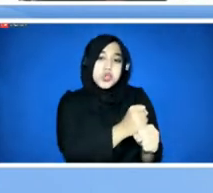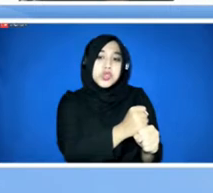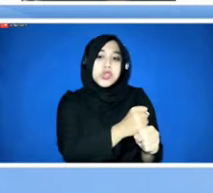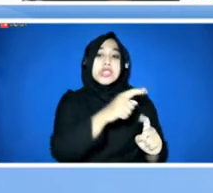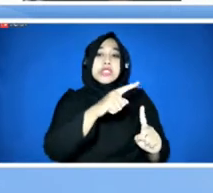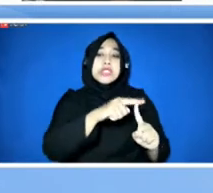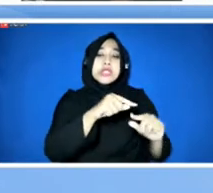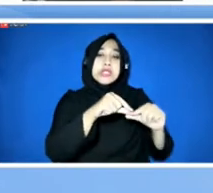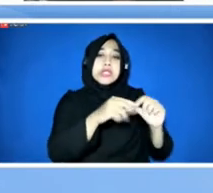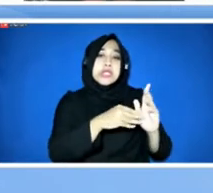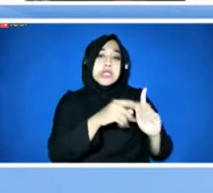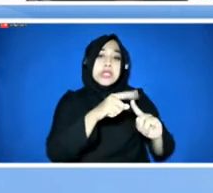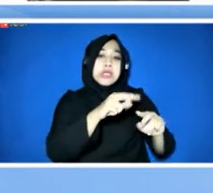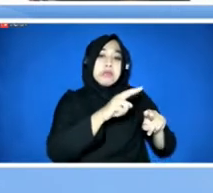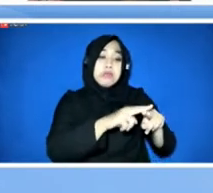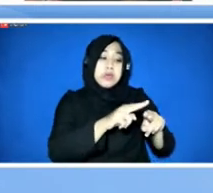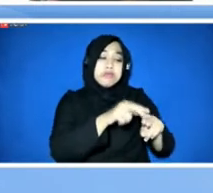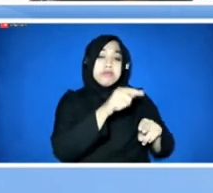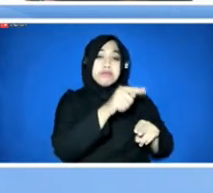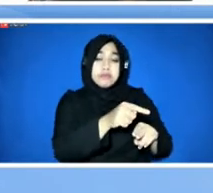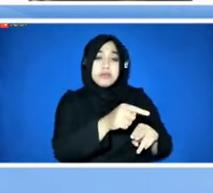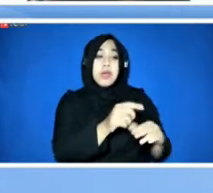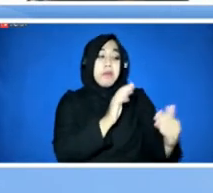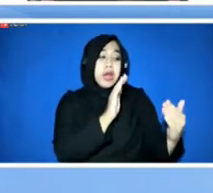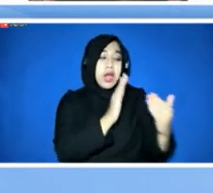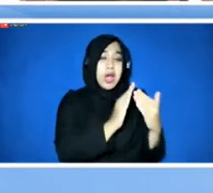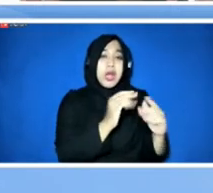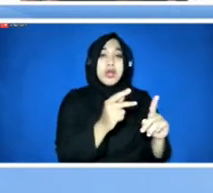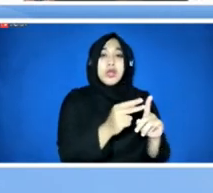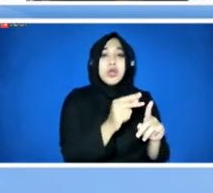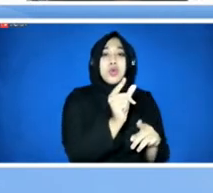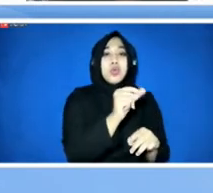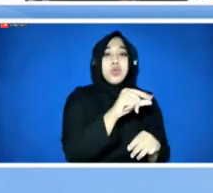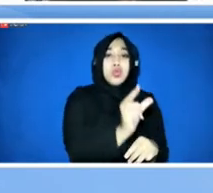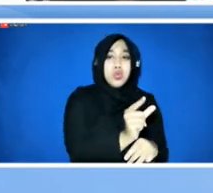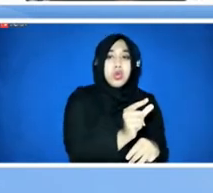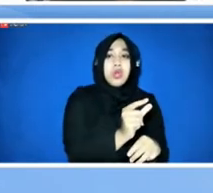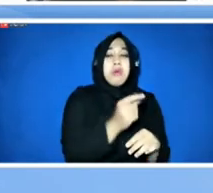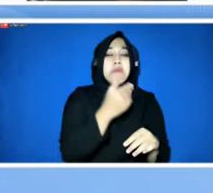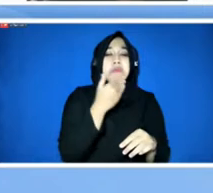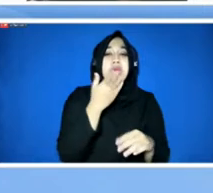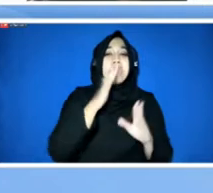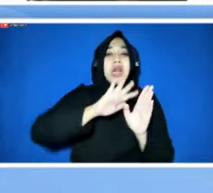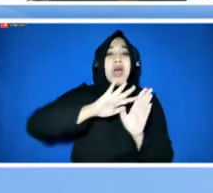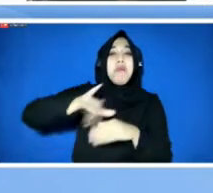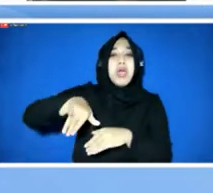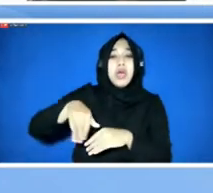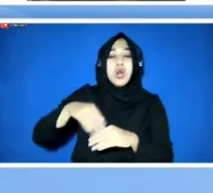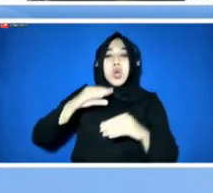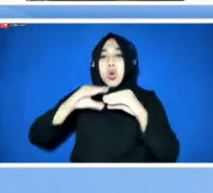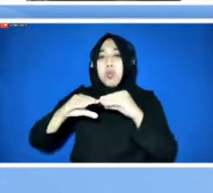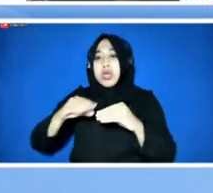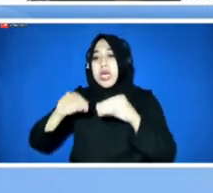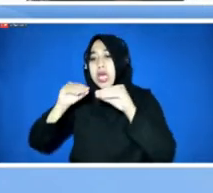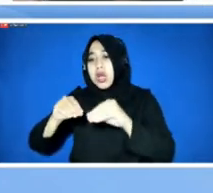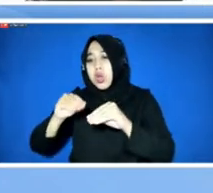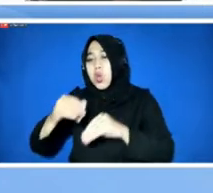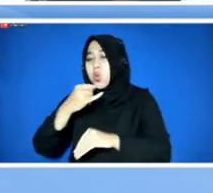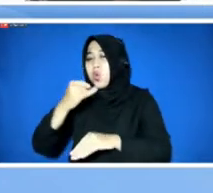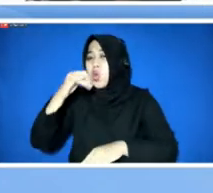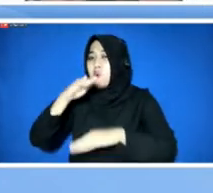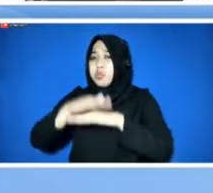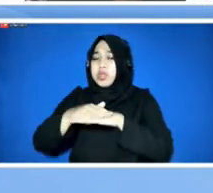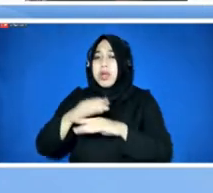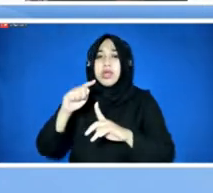sini, maka penanganan yang ada di hulu akan terabaikan. Komunikasi dan edukasi pandemi tidak optimal,